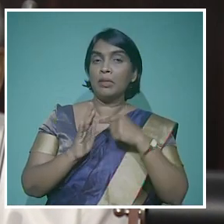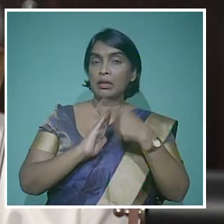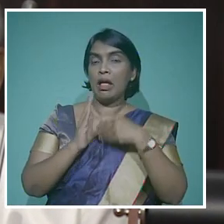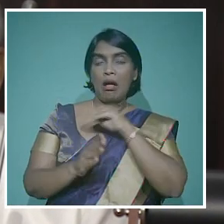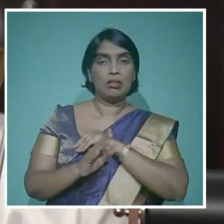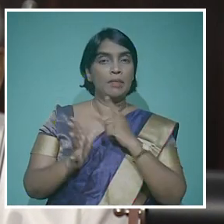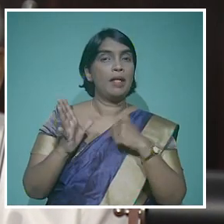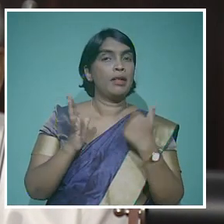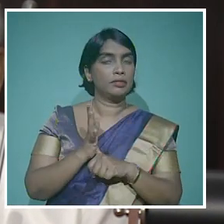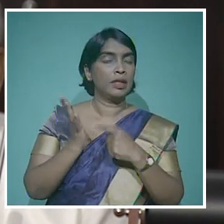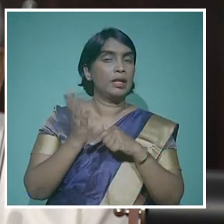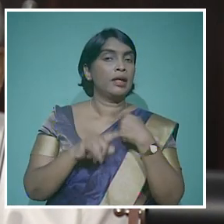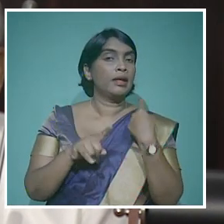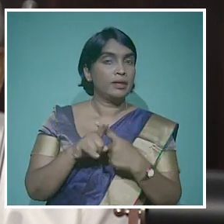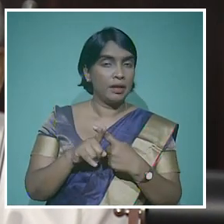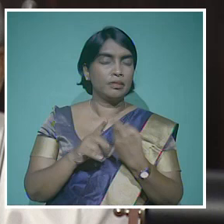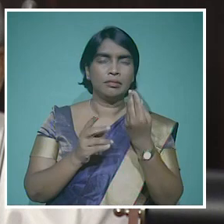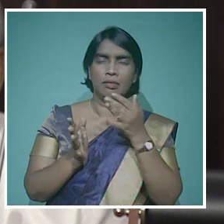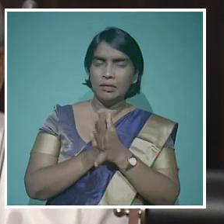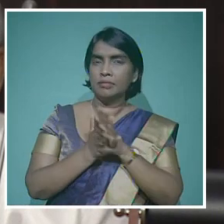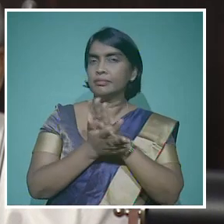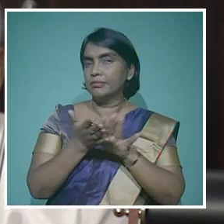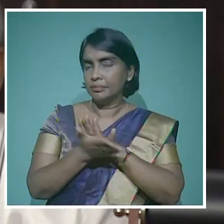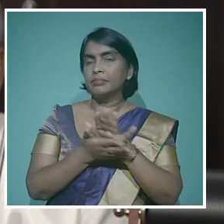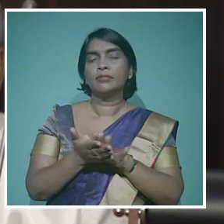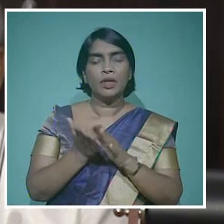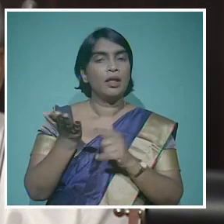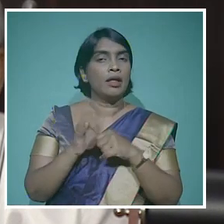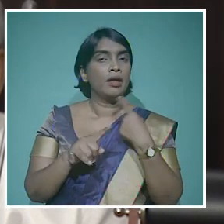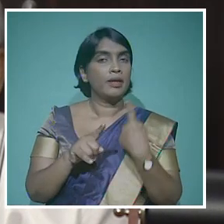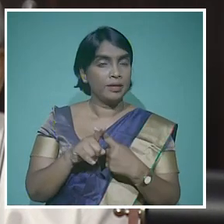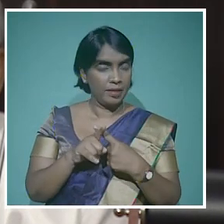කෙටුම්පතයි. බදු ප්‍රතිපත්ති අඩු රුහුඳුකම් නිවැරදි කරමින් බදු සහන